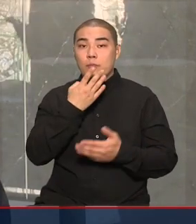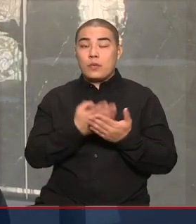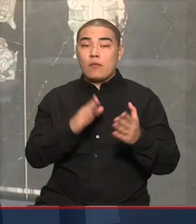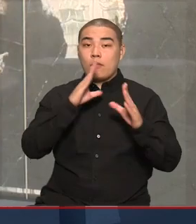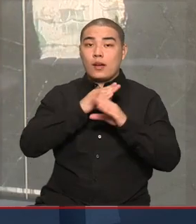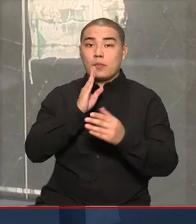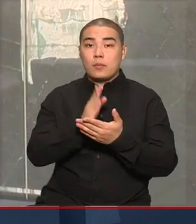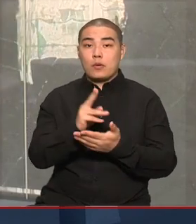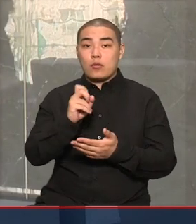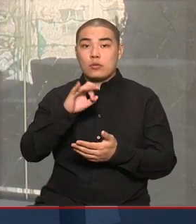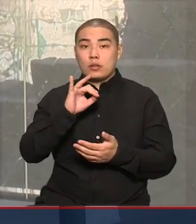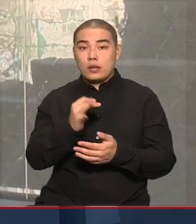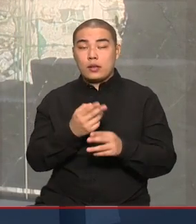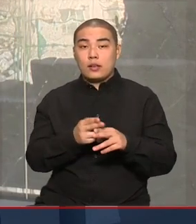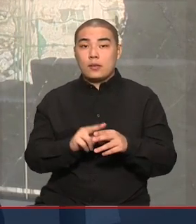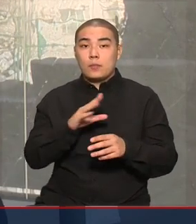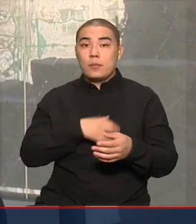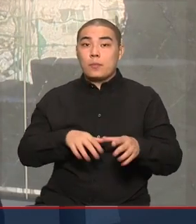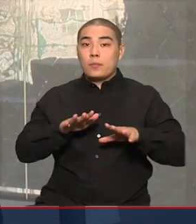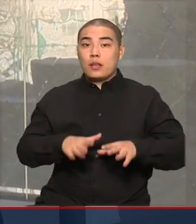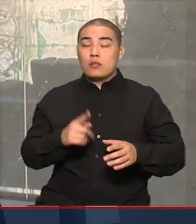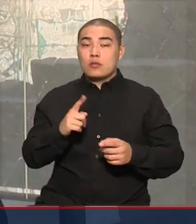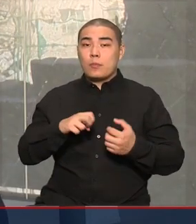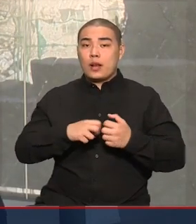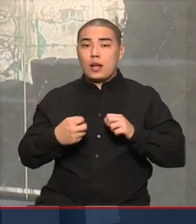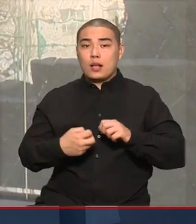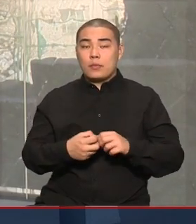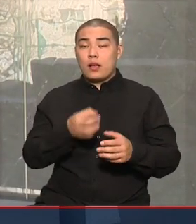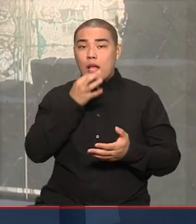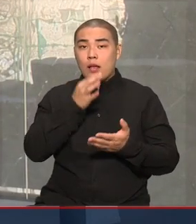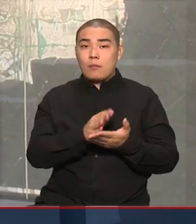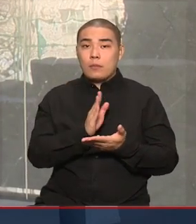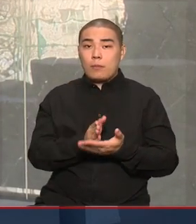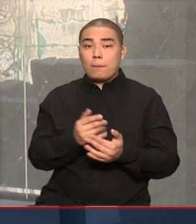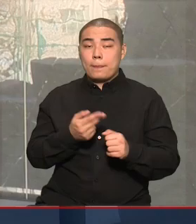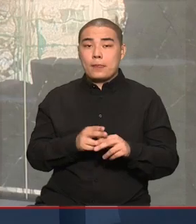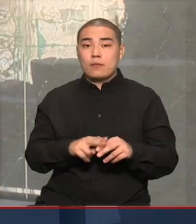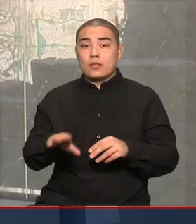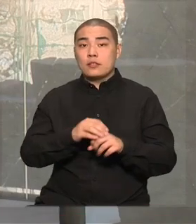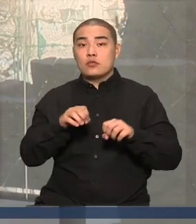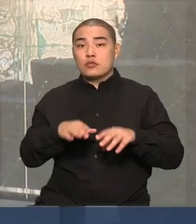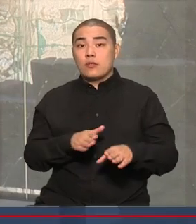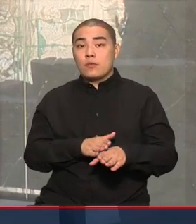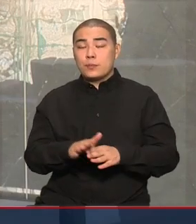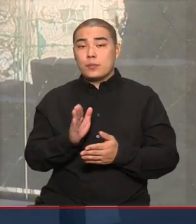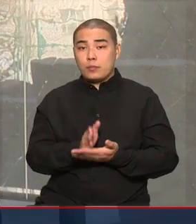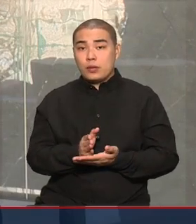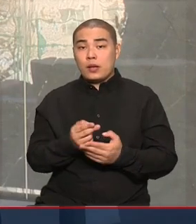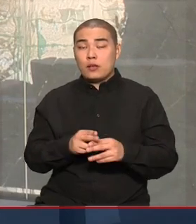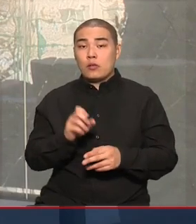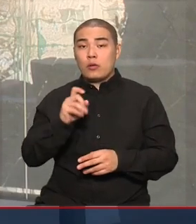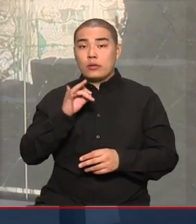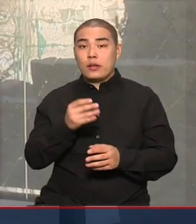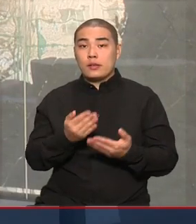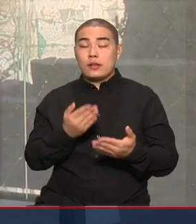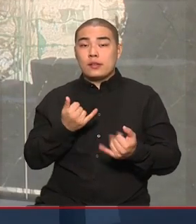Ұлттық құрылтай біз үшін таптырмас алаң болды. Себебі өзекті мәселелерді жеткіземіз және ол шешілеріне сенімдіміз. Бұған дейінгі құрылтайда